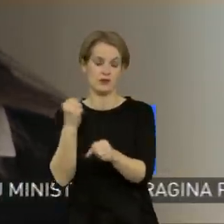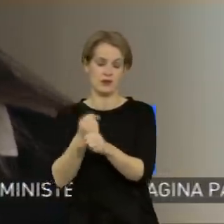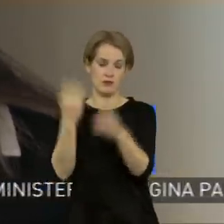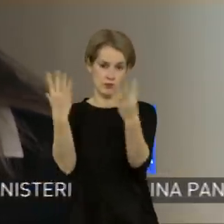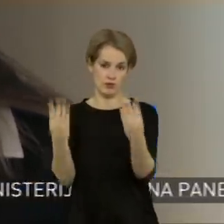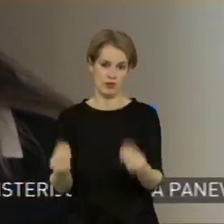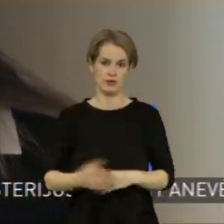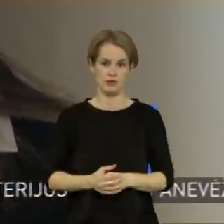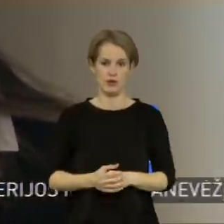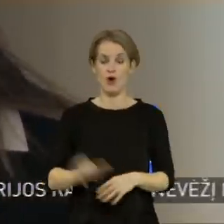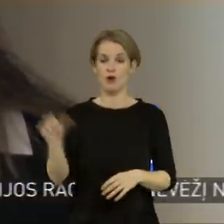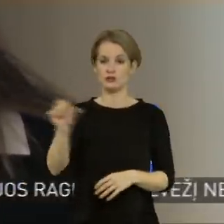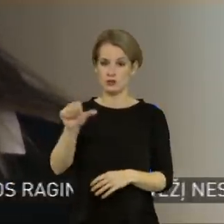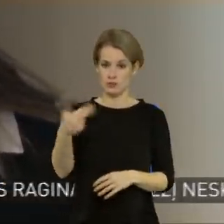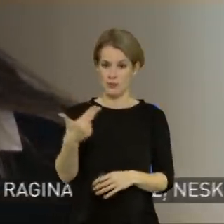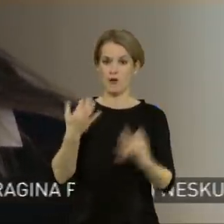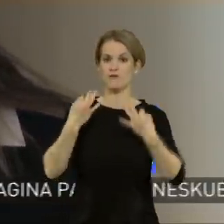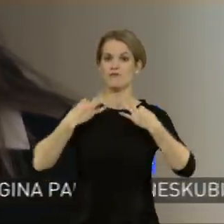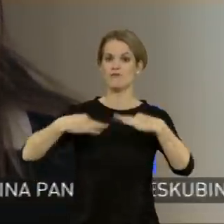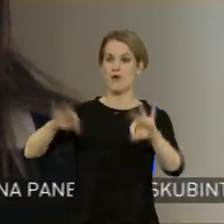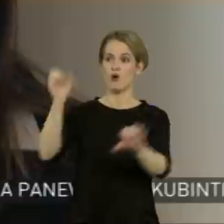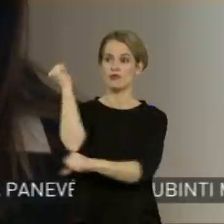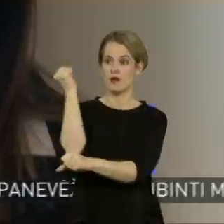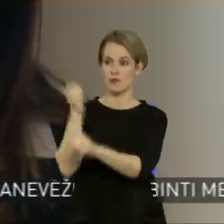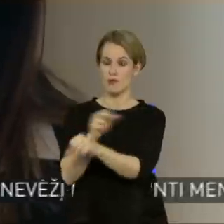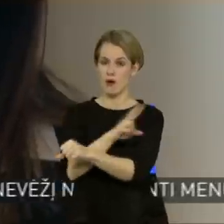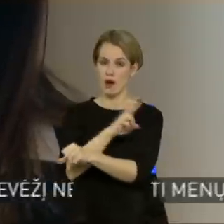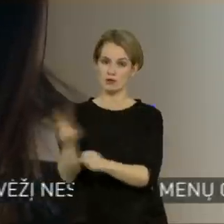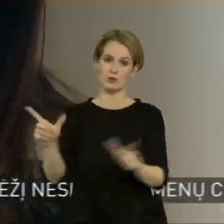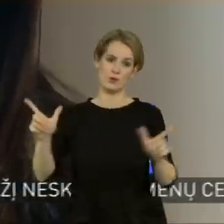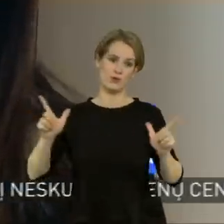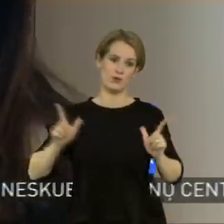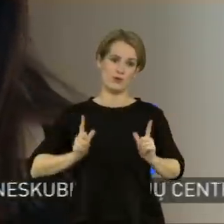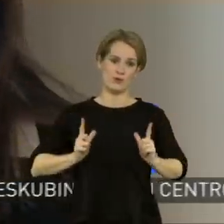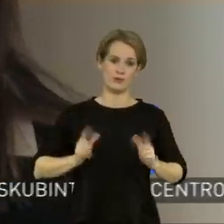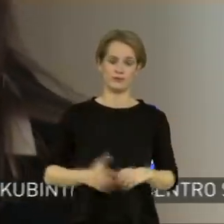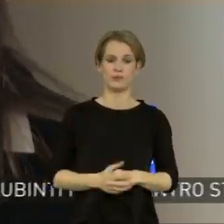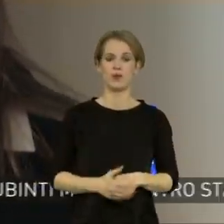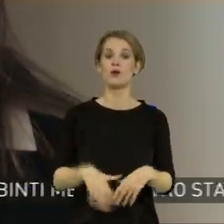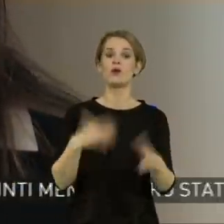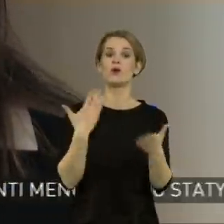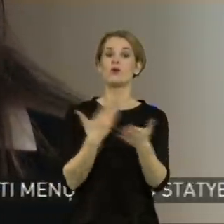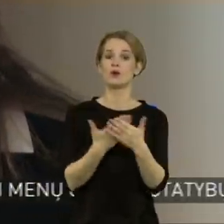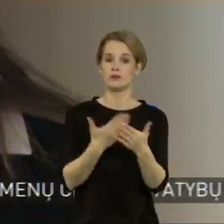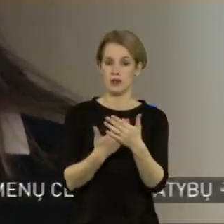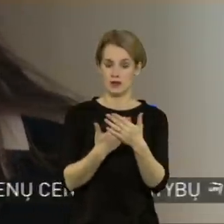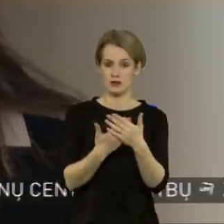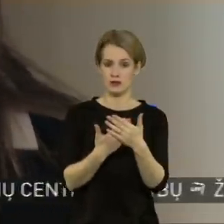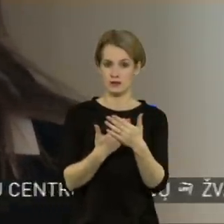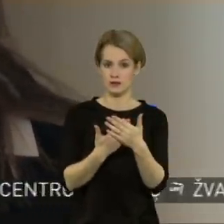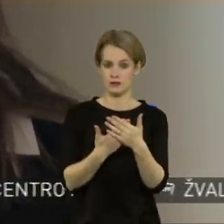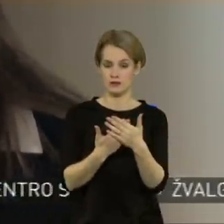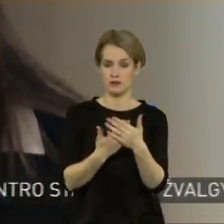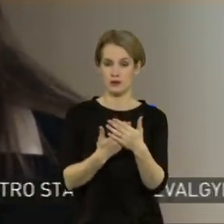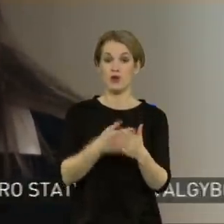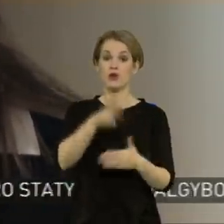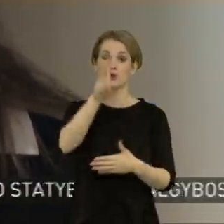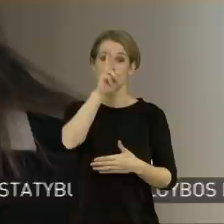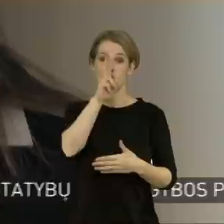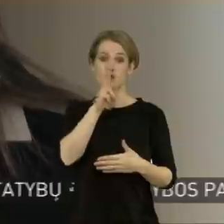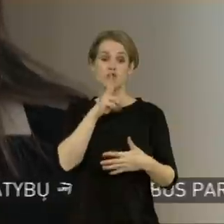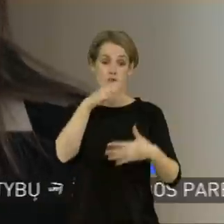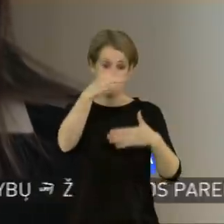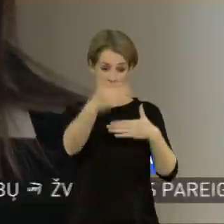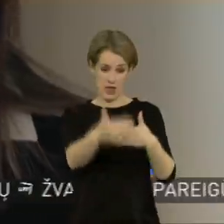Leidžiam personalui pailsėti, kadangi tikrai 2 mėnesiai vakcinavimo truputėlį